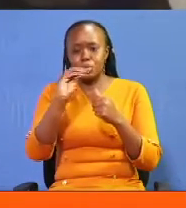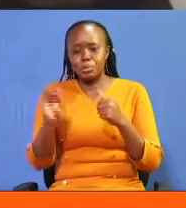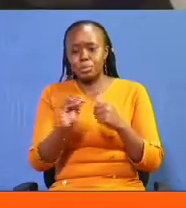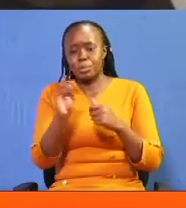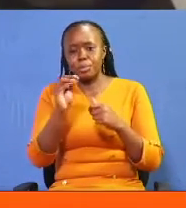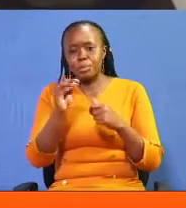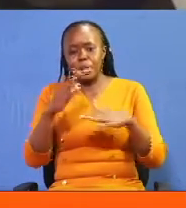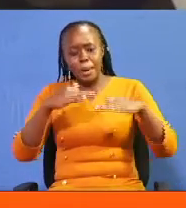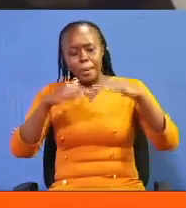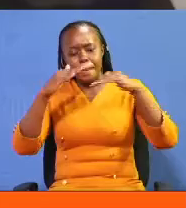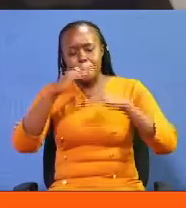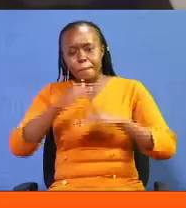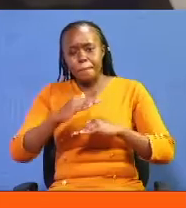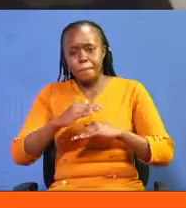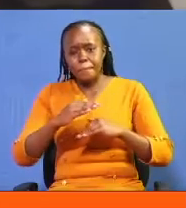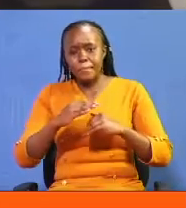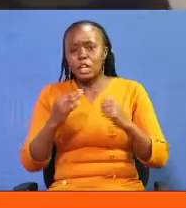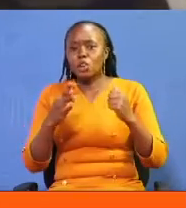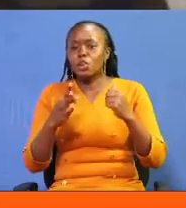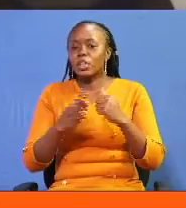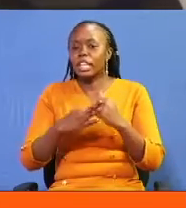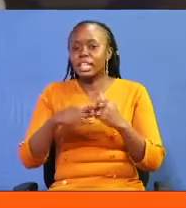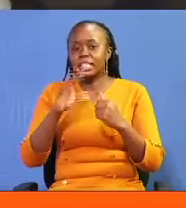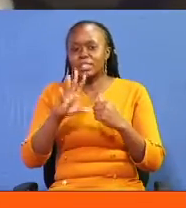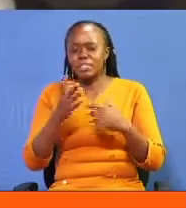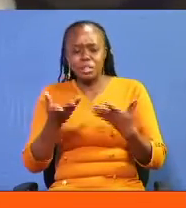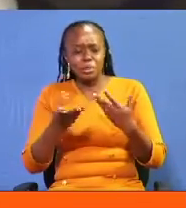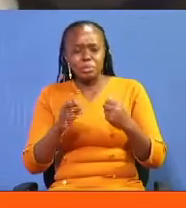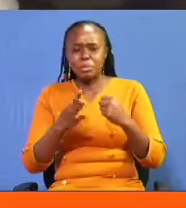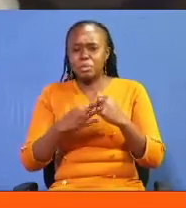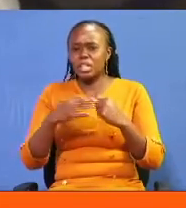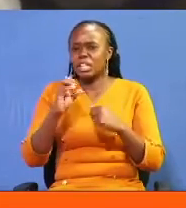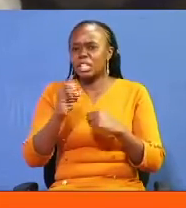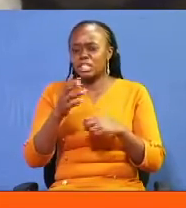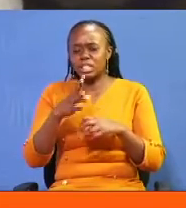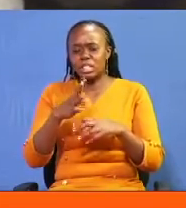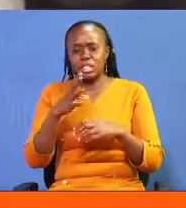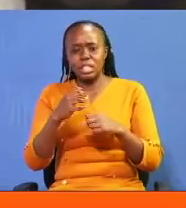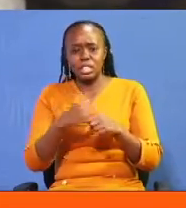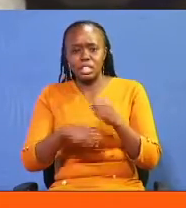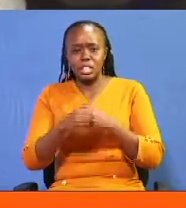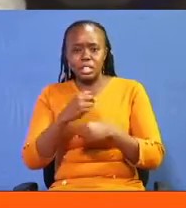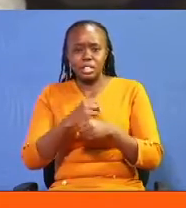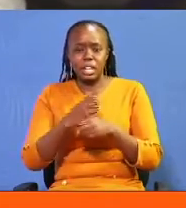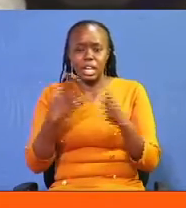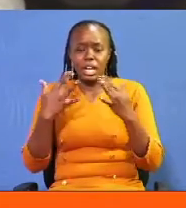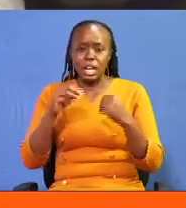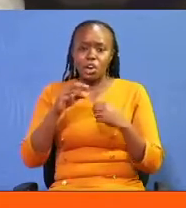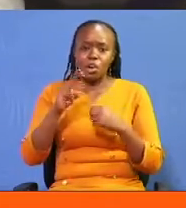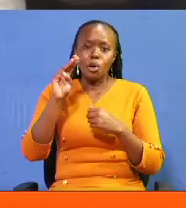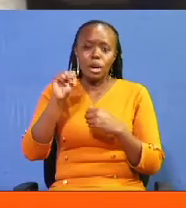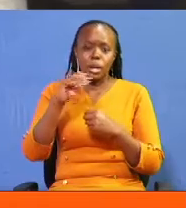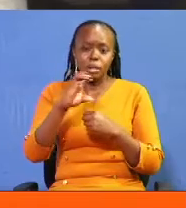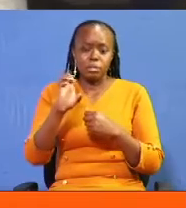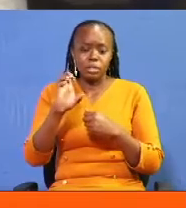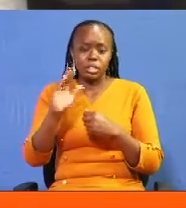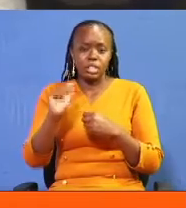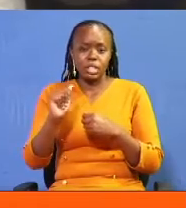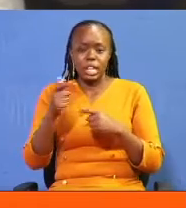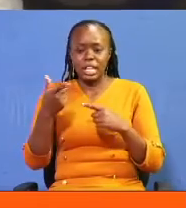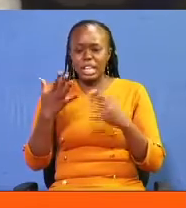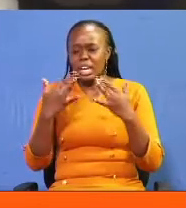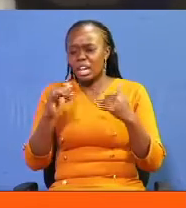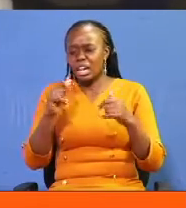youth below 35 years. Hata ni below 30. Sure. Sasa, MCA, hujawahi kuja